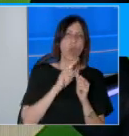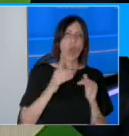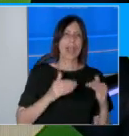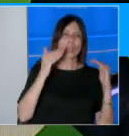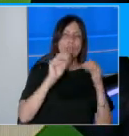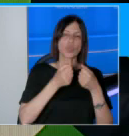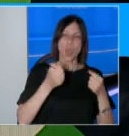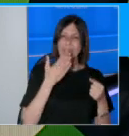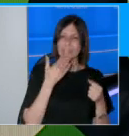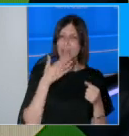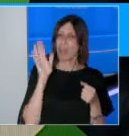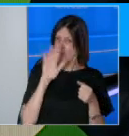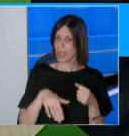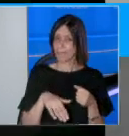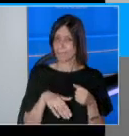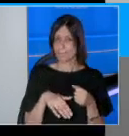אפילו